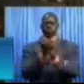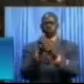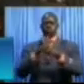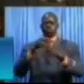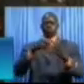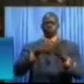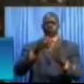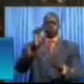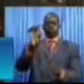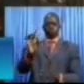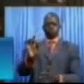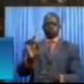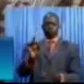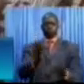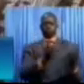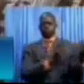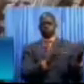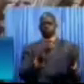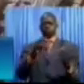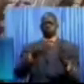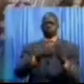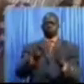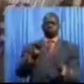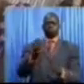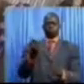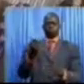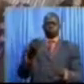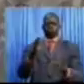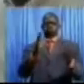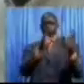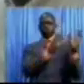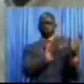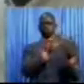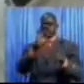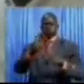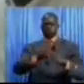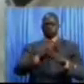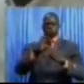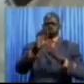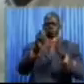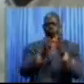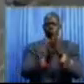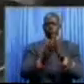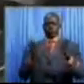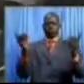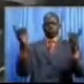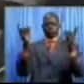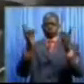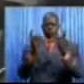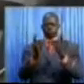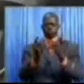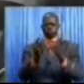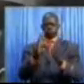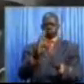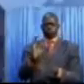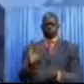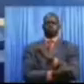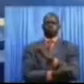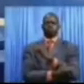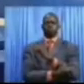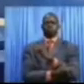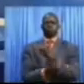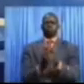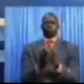2008 et depuis 2010, elle a en charge la formation des diplomates burkinabés.